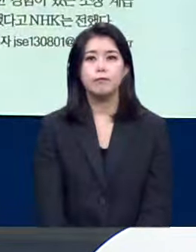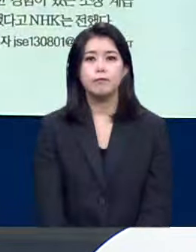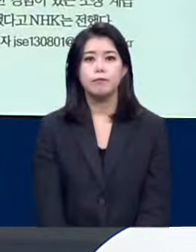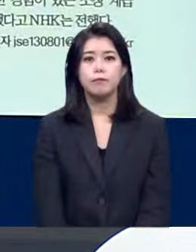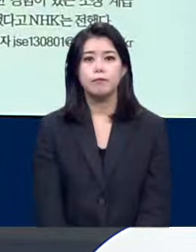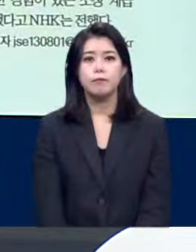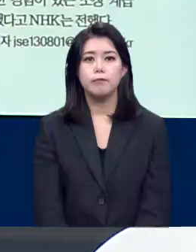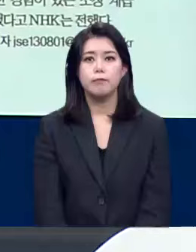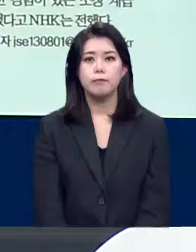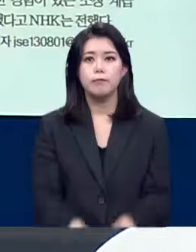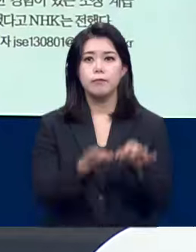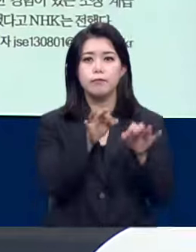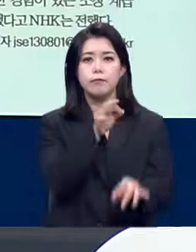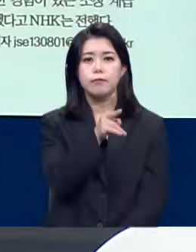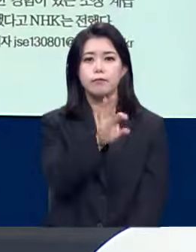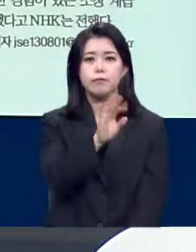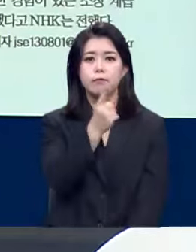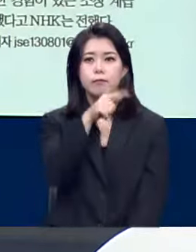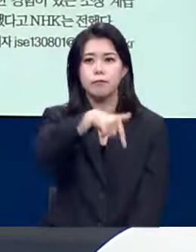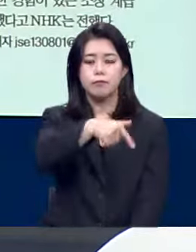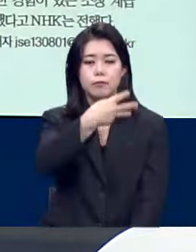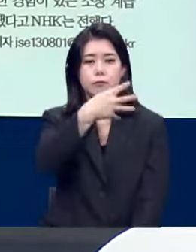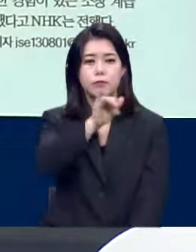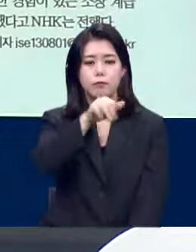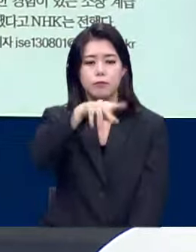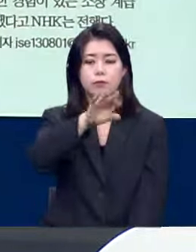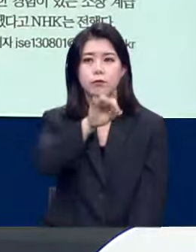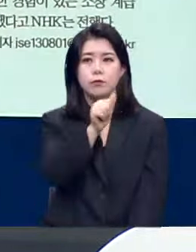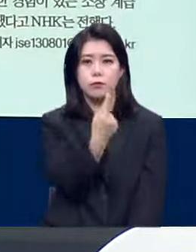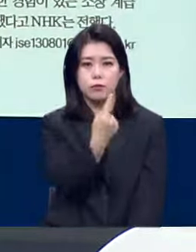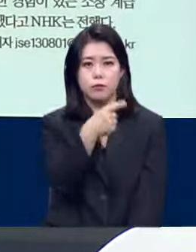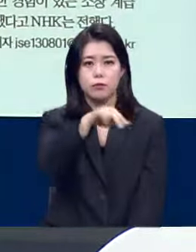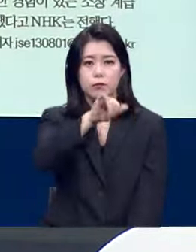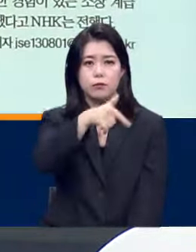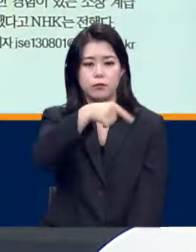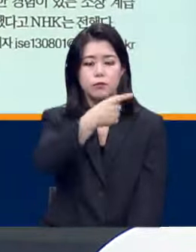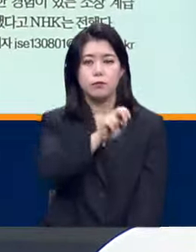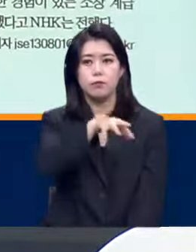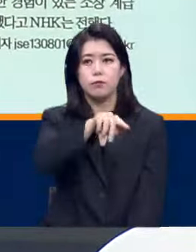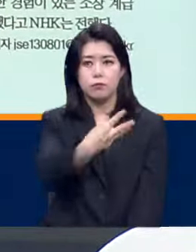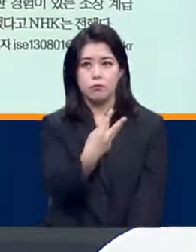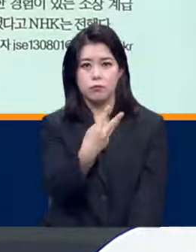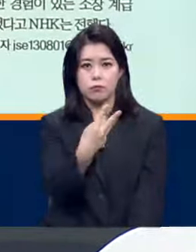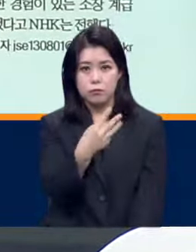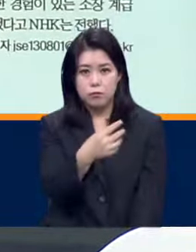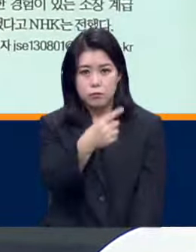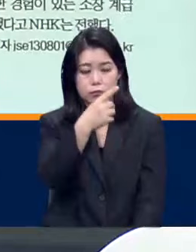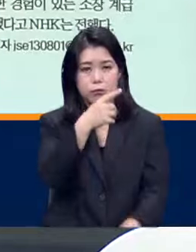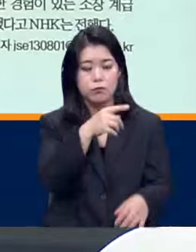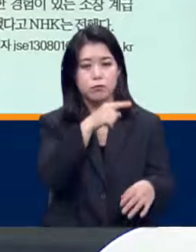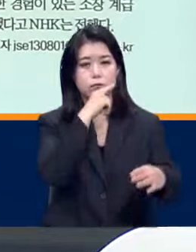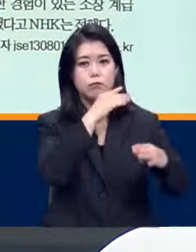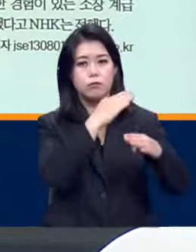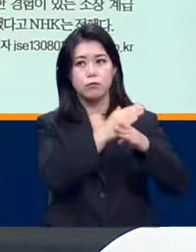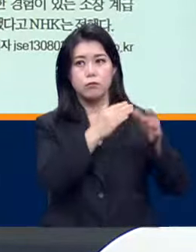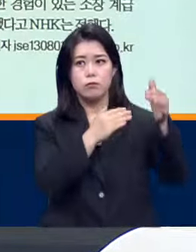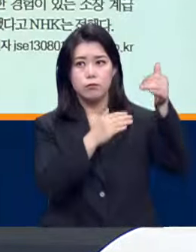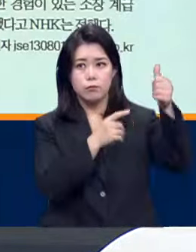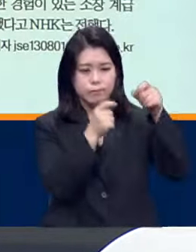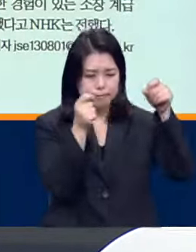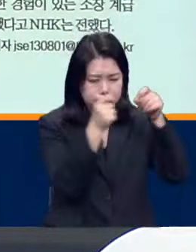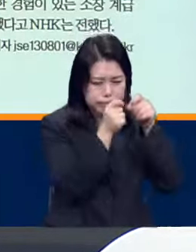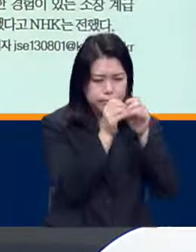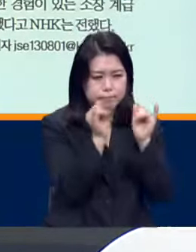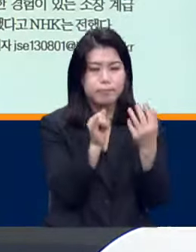볼까요 김영복 창호 신금철 김정은 측근들 러시아에 갔다는 겁니다 일단이 사람들